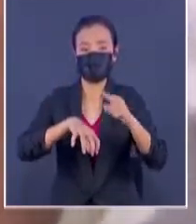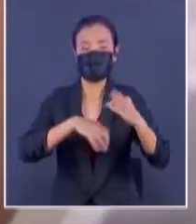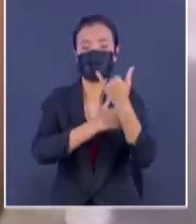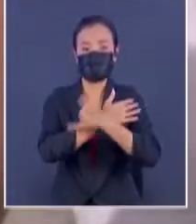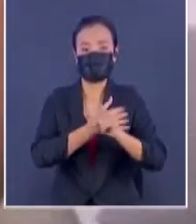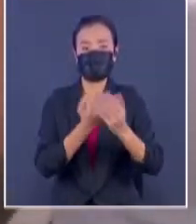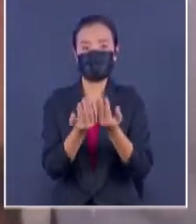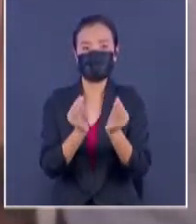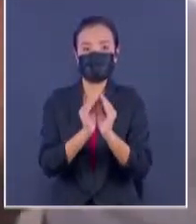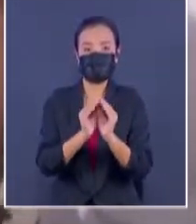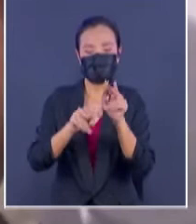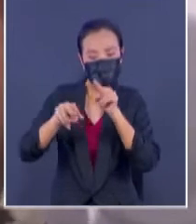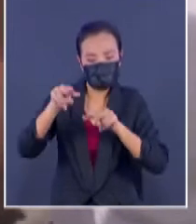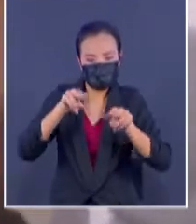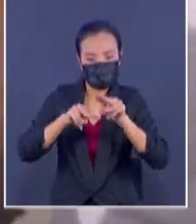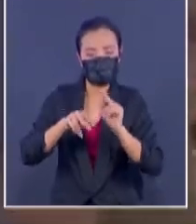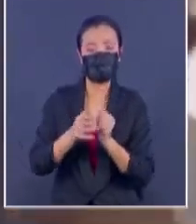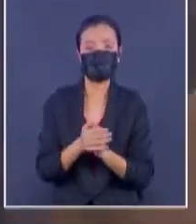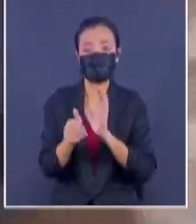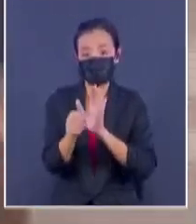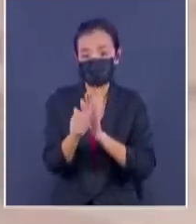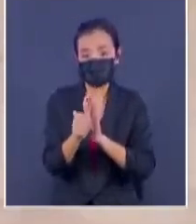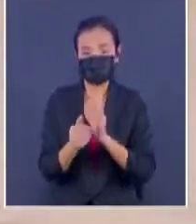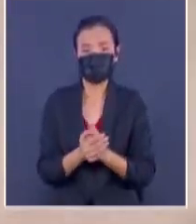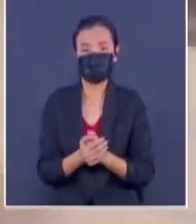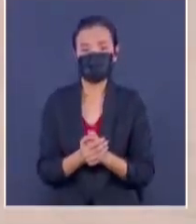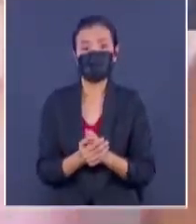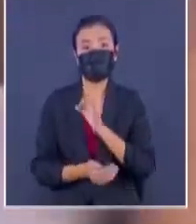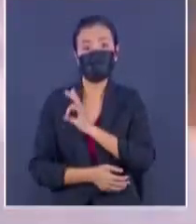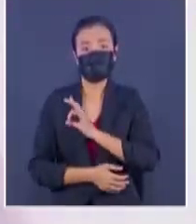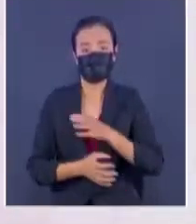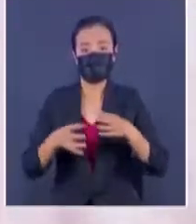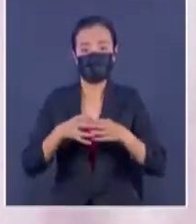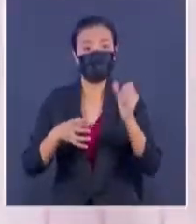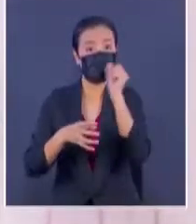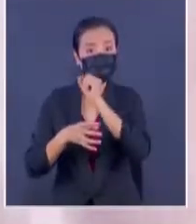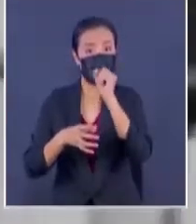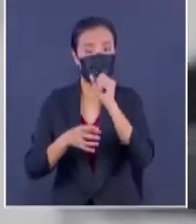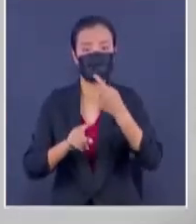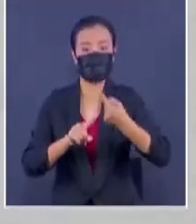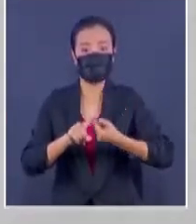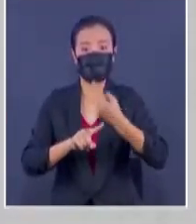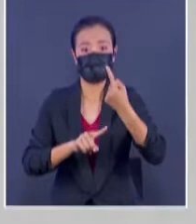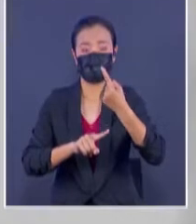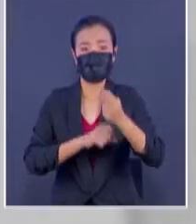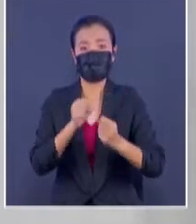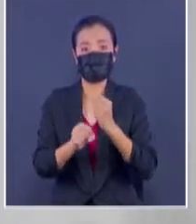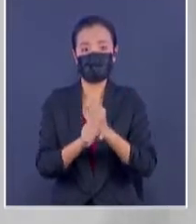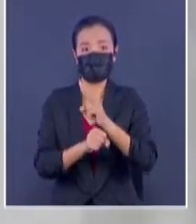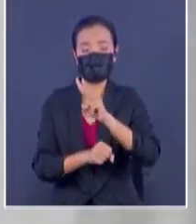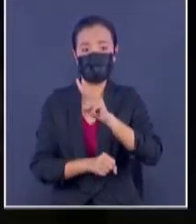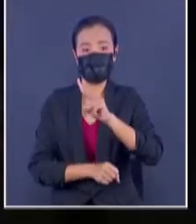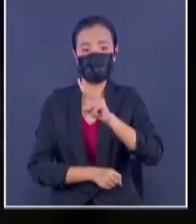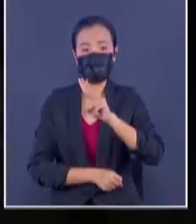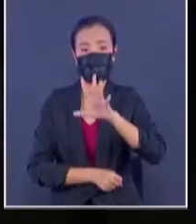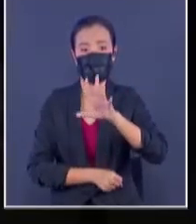ยมีครอบครัวของเขาคอยอยู่เคียงข้างทางนี้ชาลีวัตส์เข้ามาเป็นสมาชิกวง The Rolling Stone ตั้งแต่เดือนมกราคมปี2506